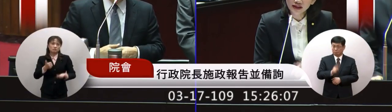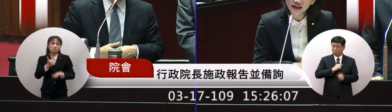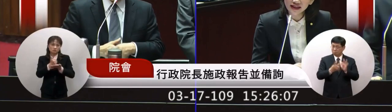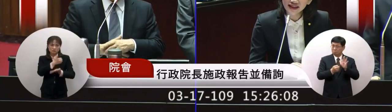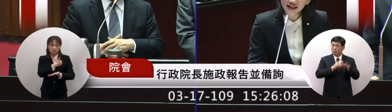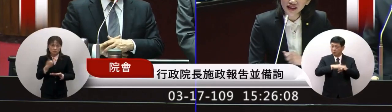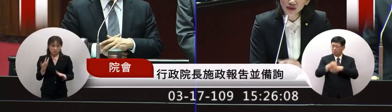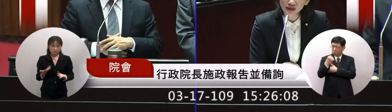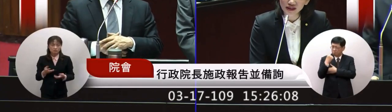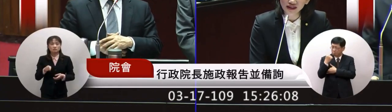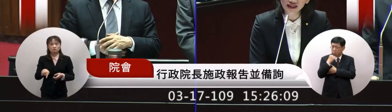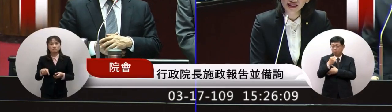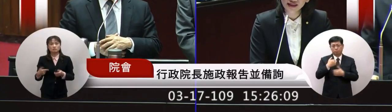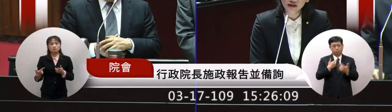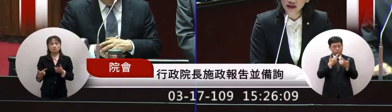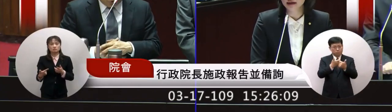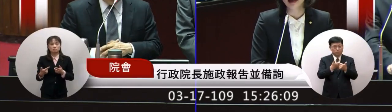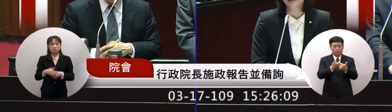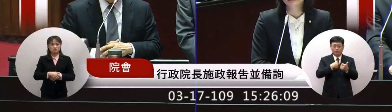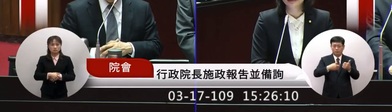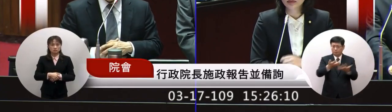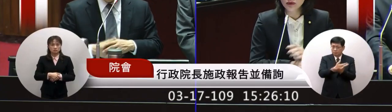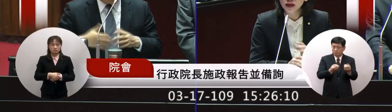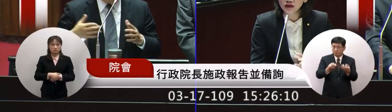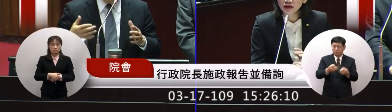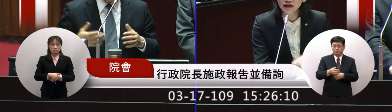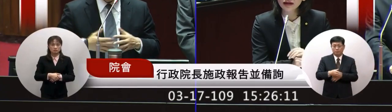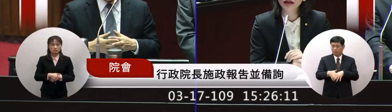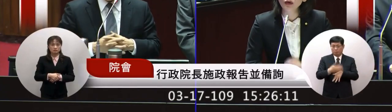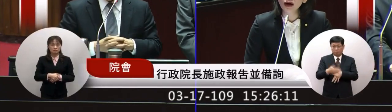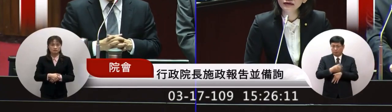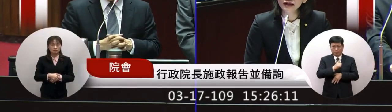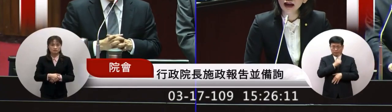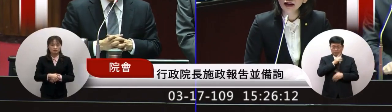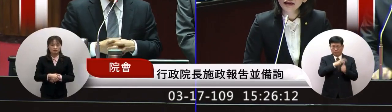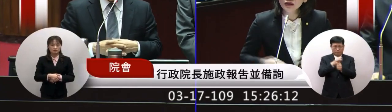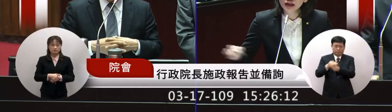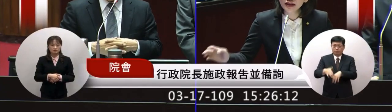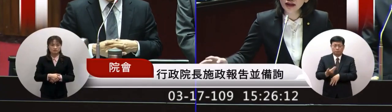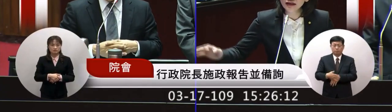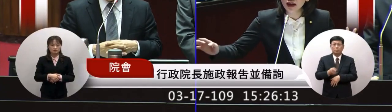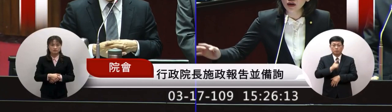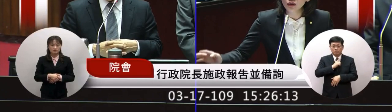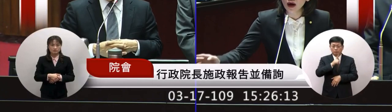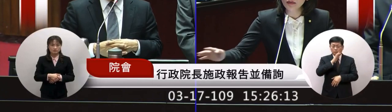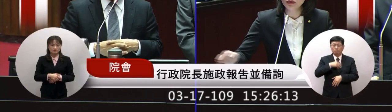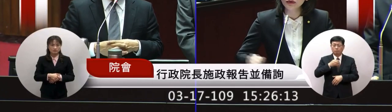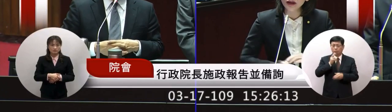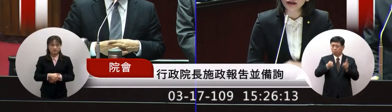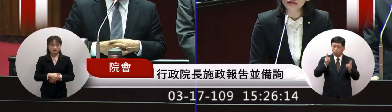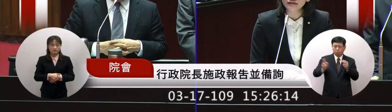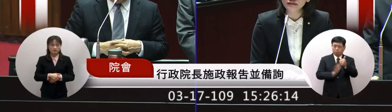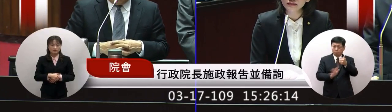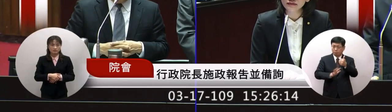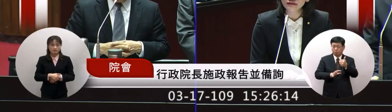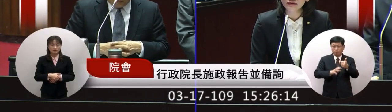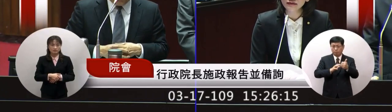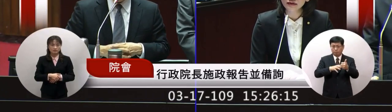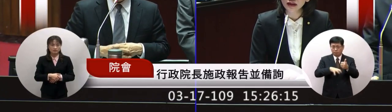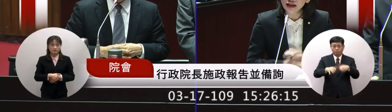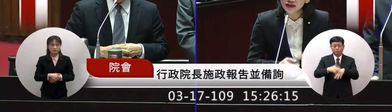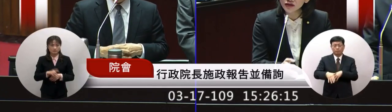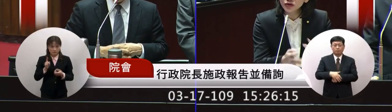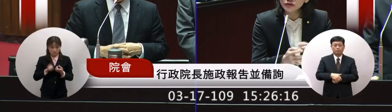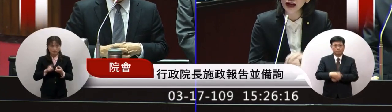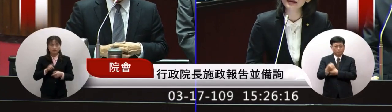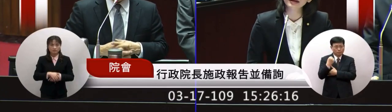你会极力的去协商，就是，你不会有任何的框架，你会协调跨部会， 不